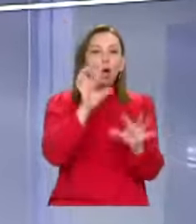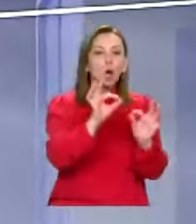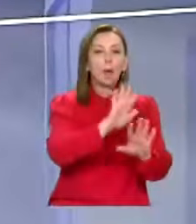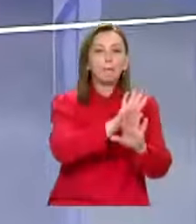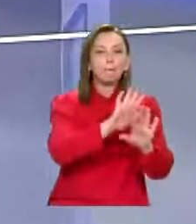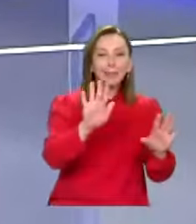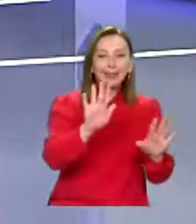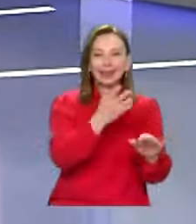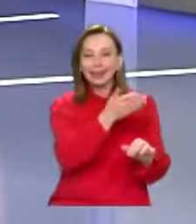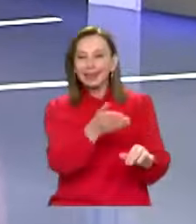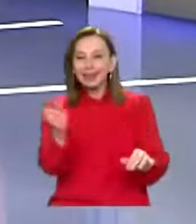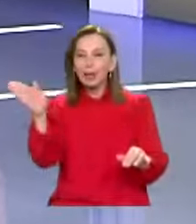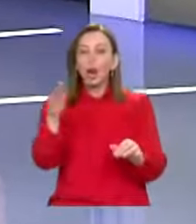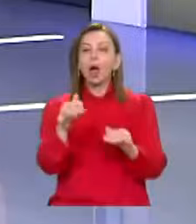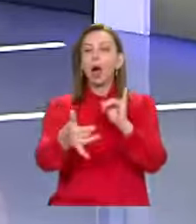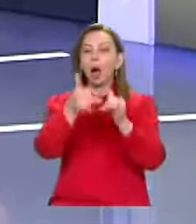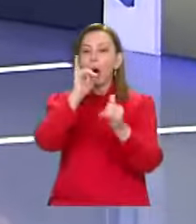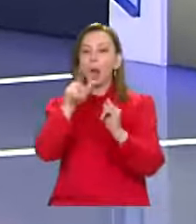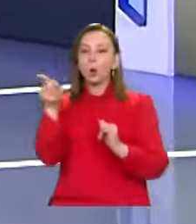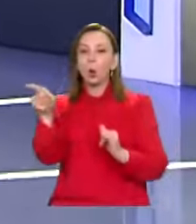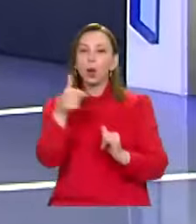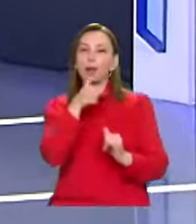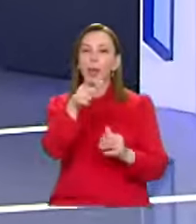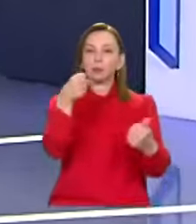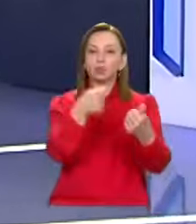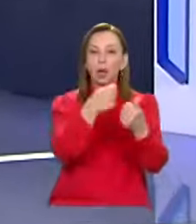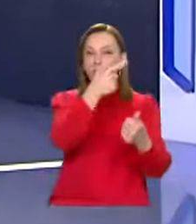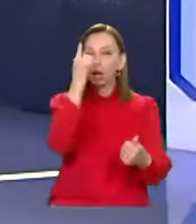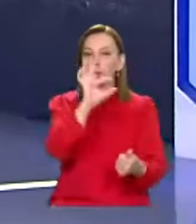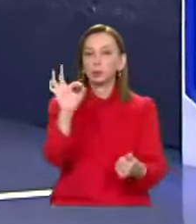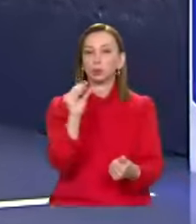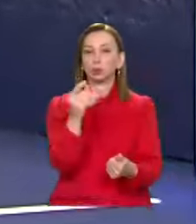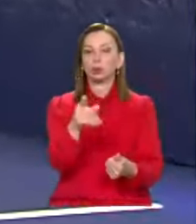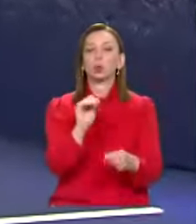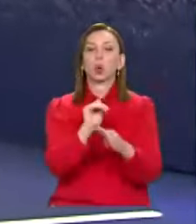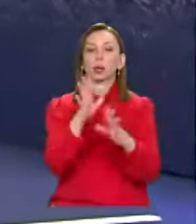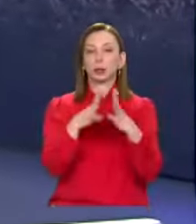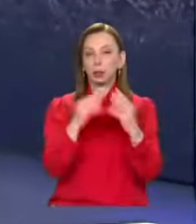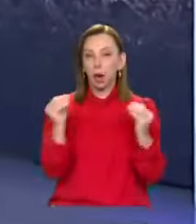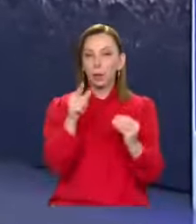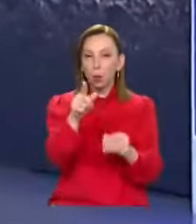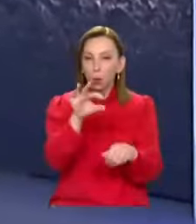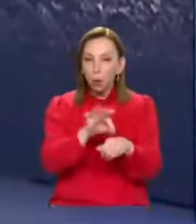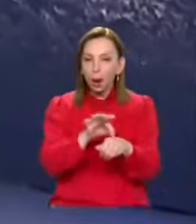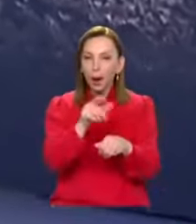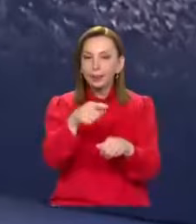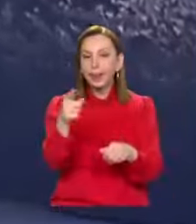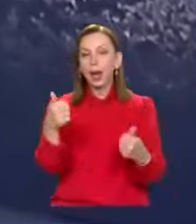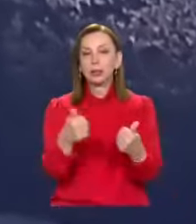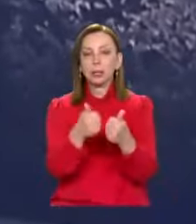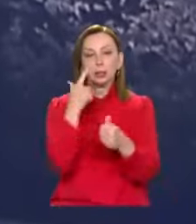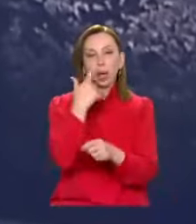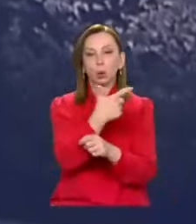dönerken alkollü bir sürücü çarptı bulunduğu araca. Tarihsiz çocuk kazada hayatını kaybetti. O anlar ve diğer